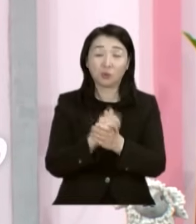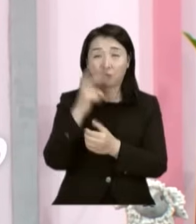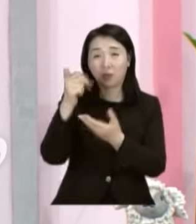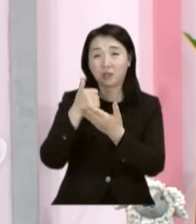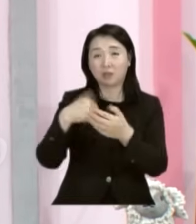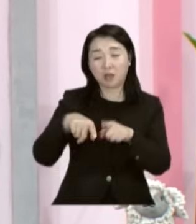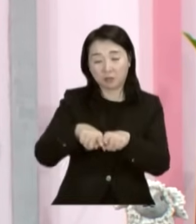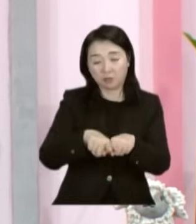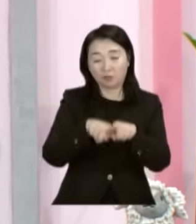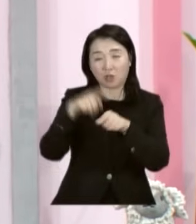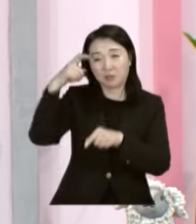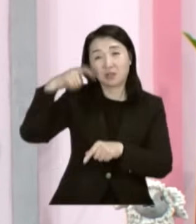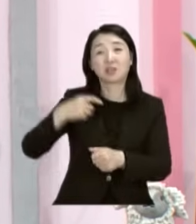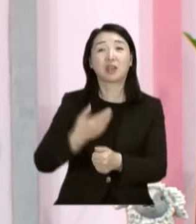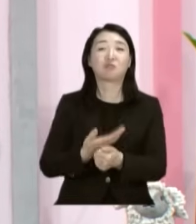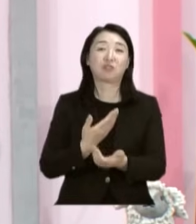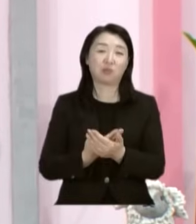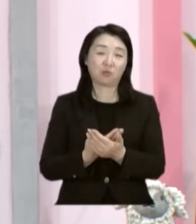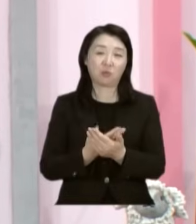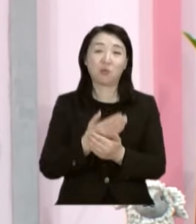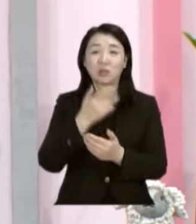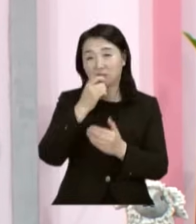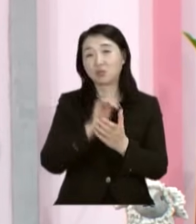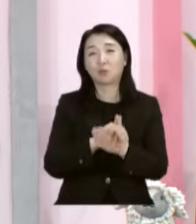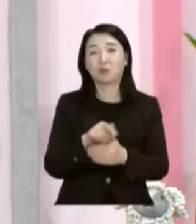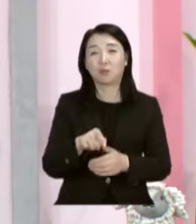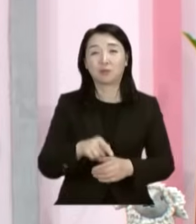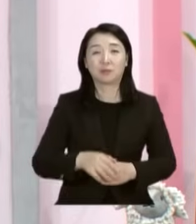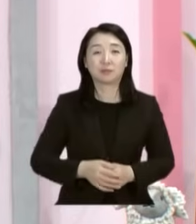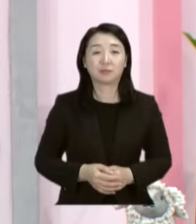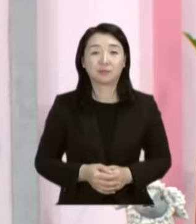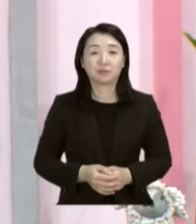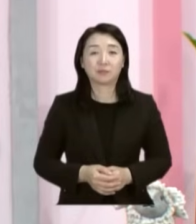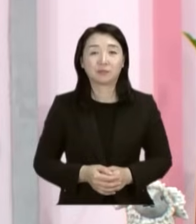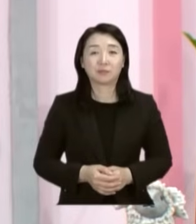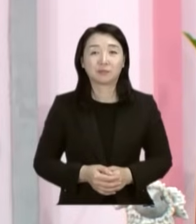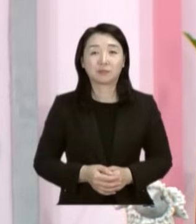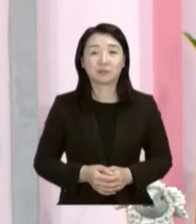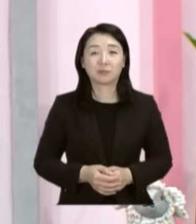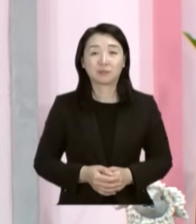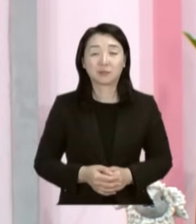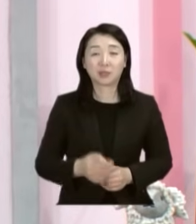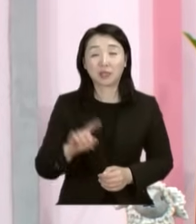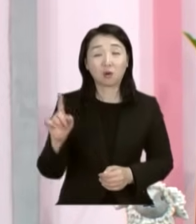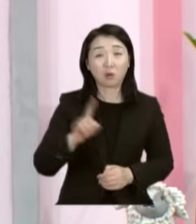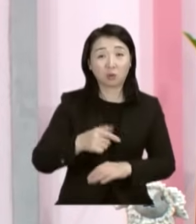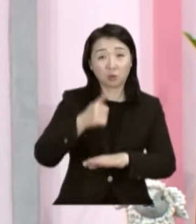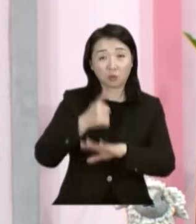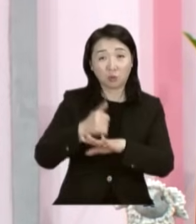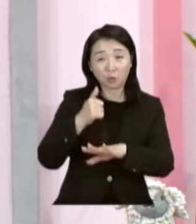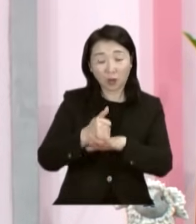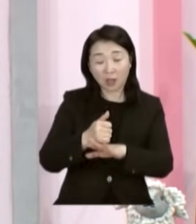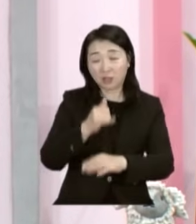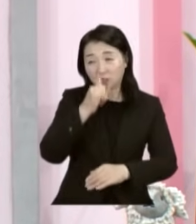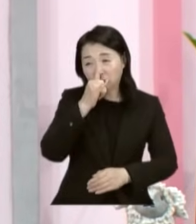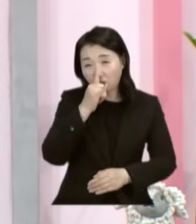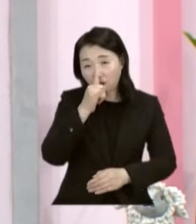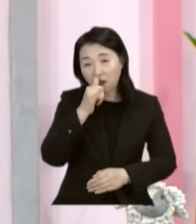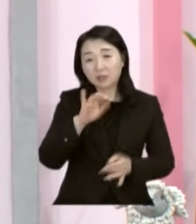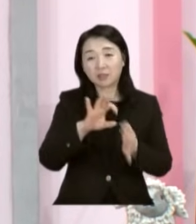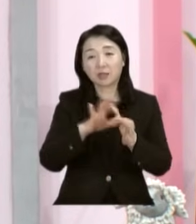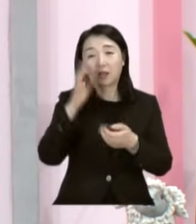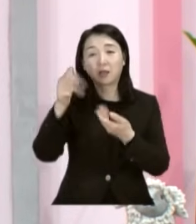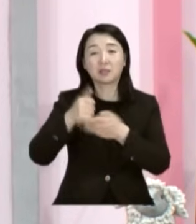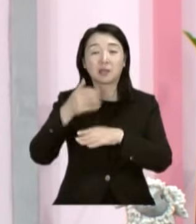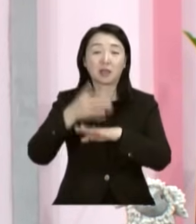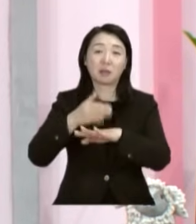하나님과 동행함을 느끼게 해 주세요네 그런 기도로 계속 바뀌었어요 제가 어떤 결과를 갔더라도 하나님께